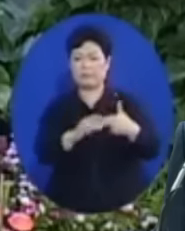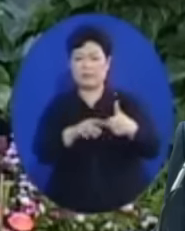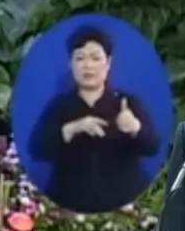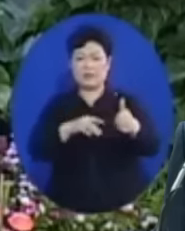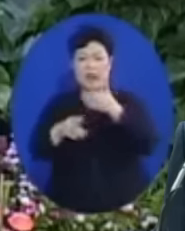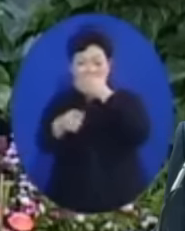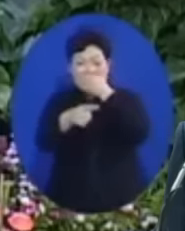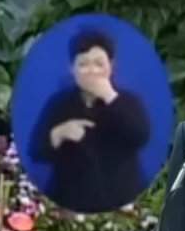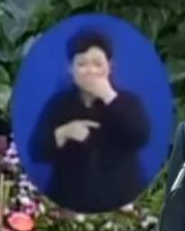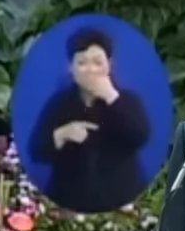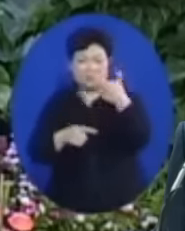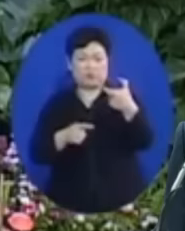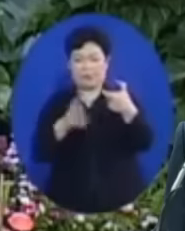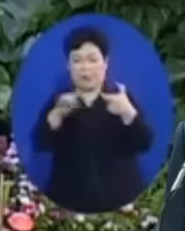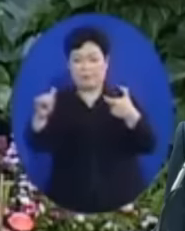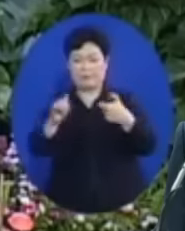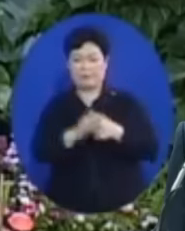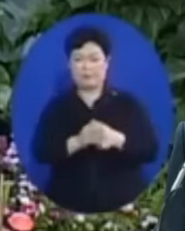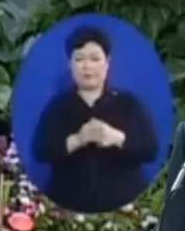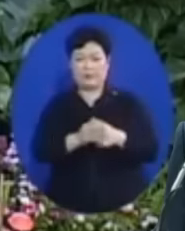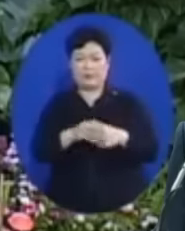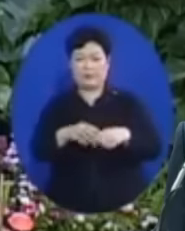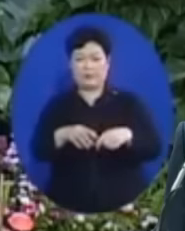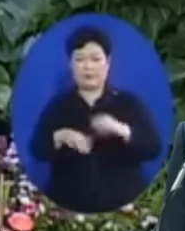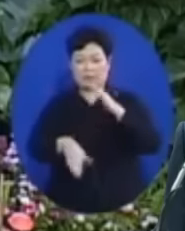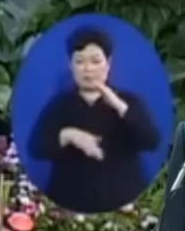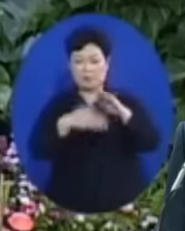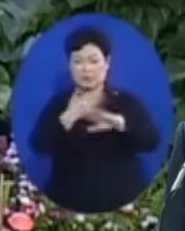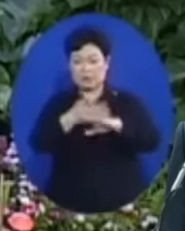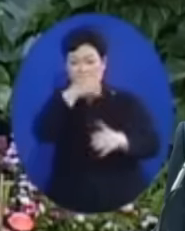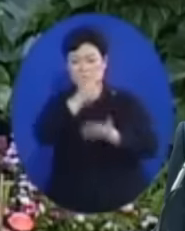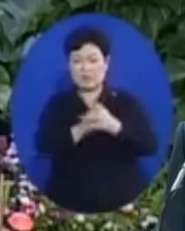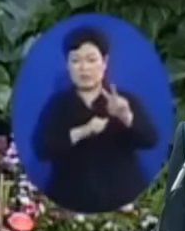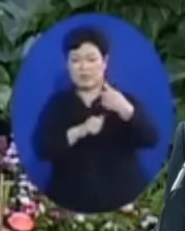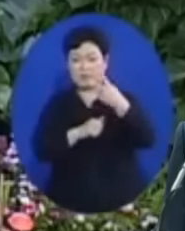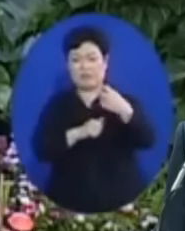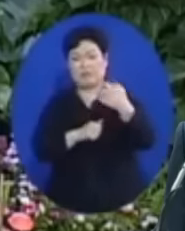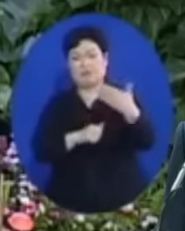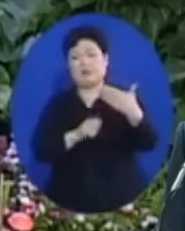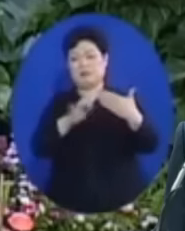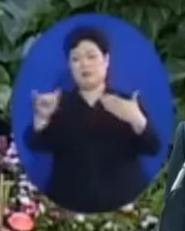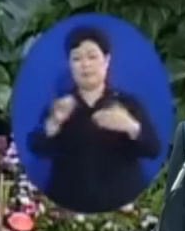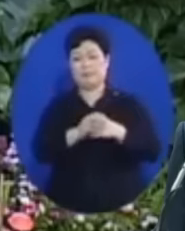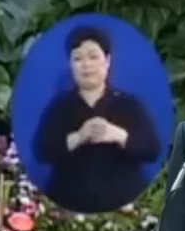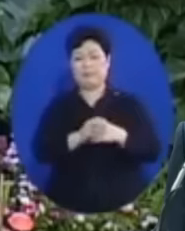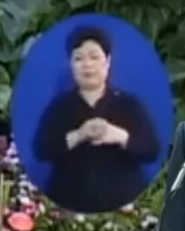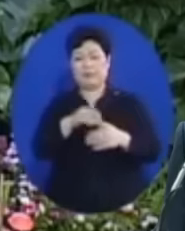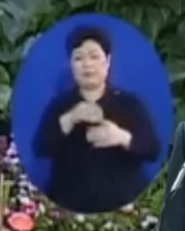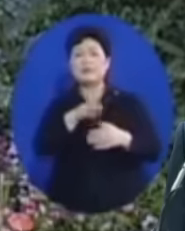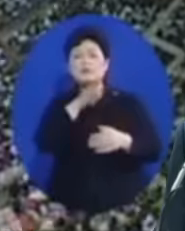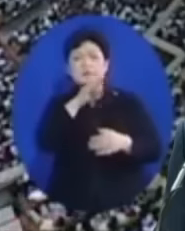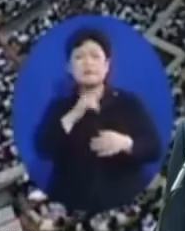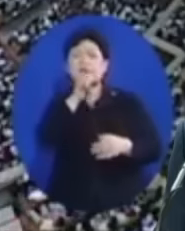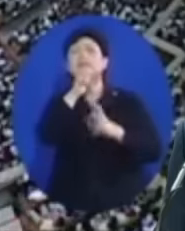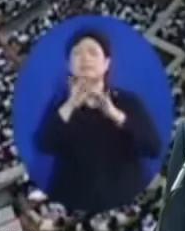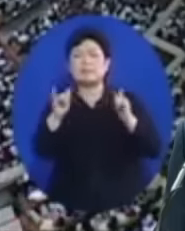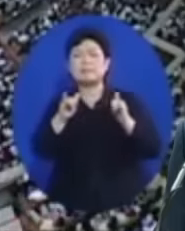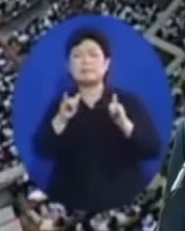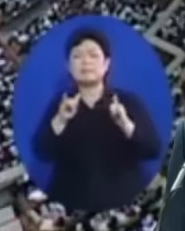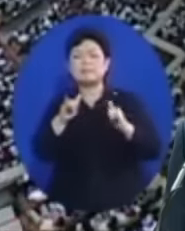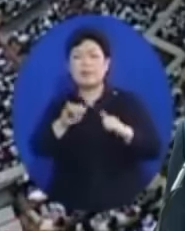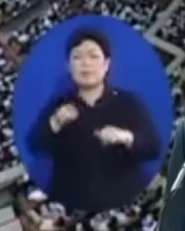강도죄로 감옥에 있는 자가 60명, 일반 다른 죄로 감옥에 있는 자가 224명, 그린이나 혹은 극빈자로 사는